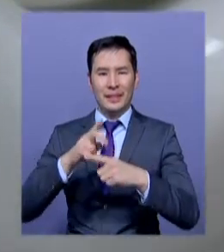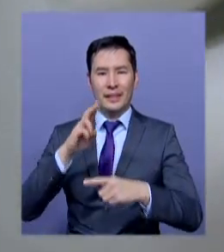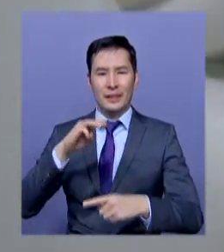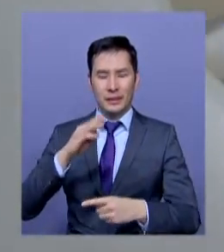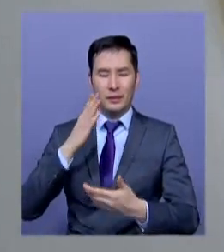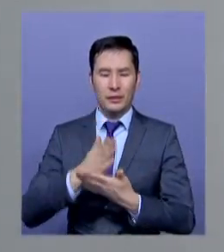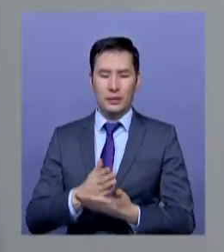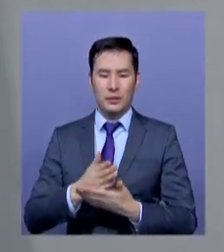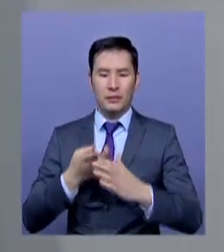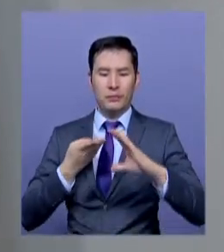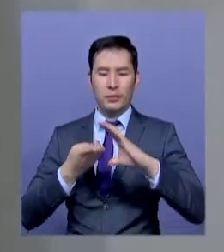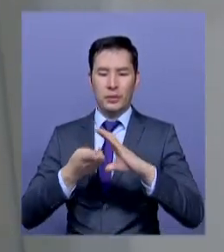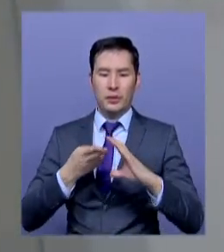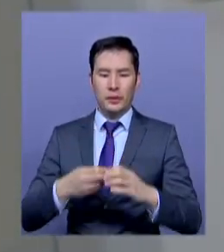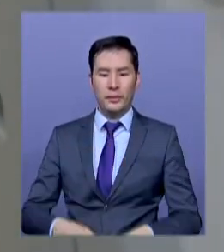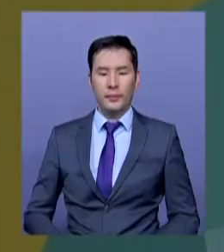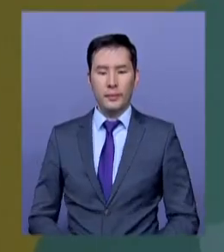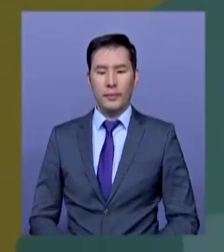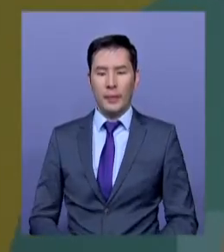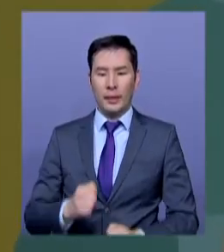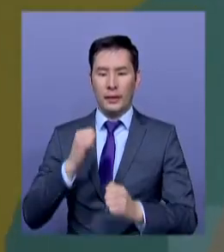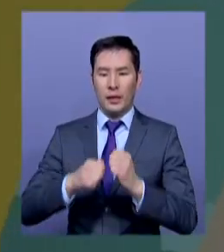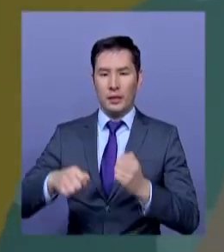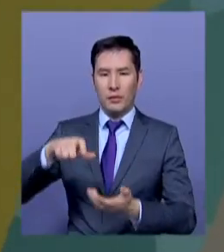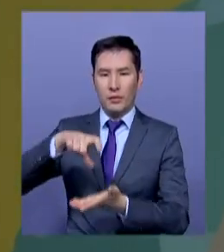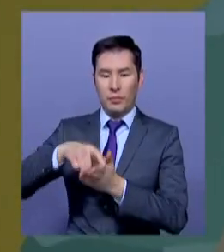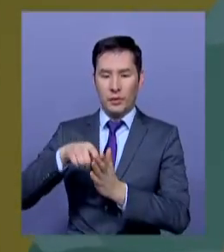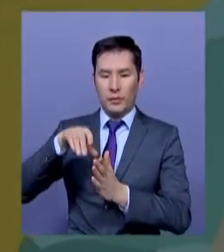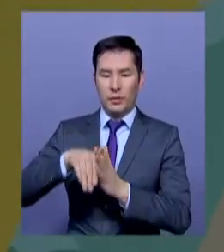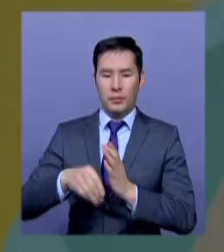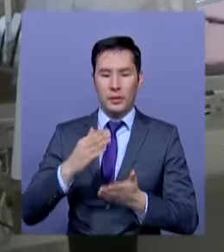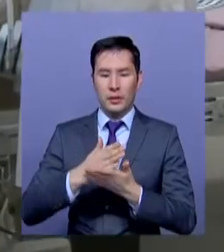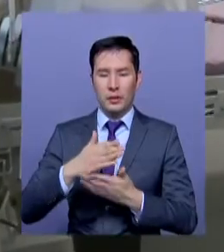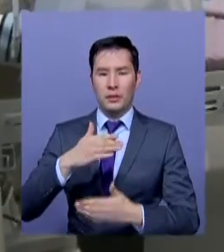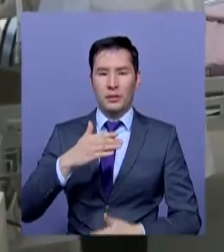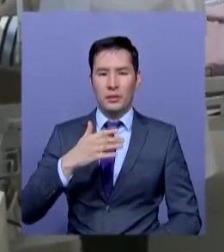Бұл облыстағы 6-шы КТ аппараты. Әр палатадағы төсек орын оттегіге қосылған.